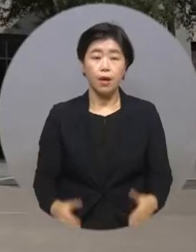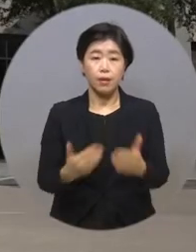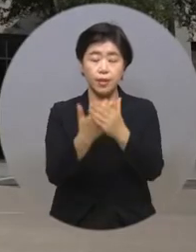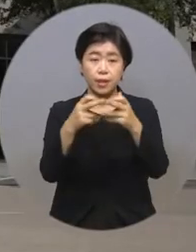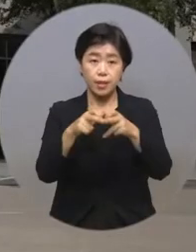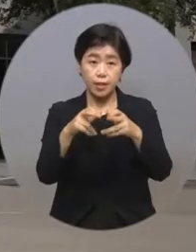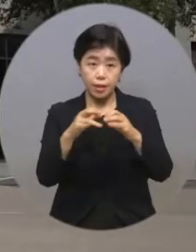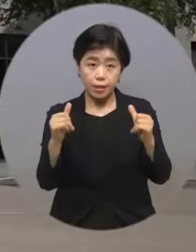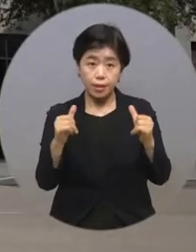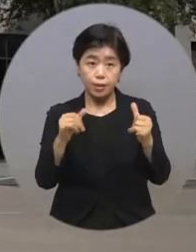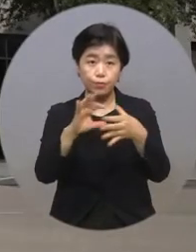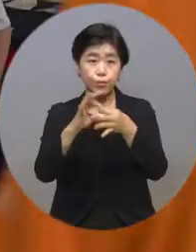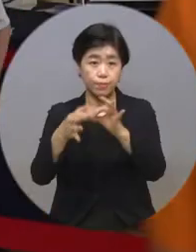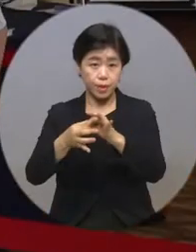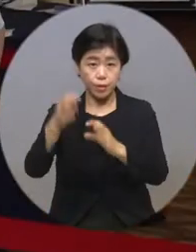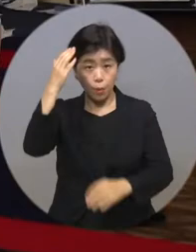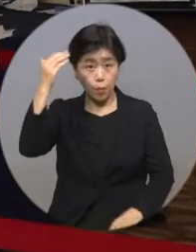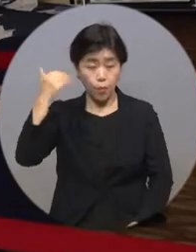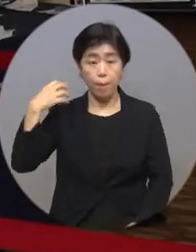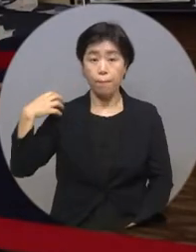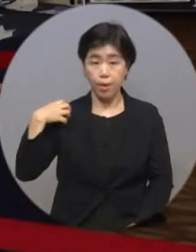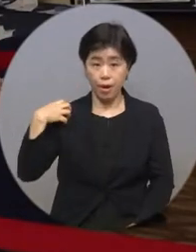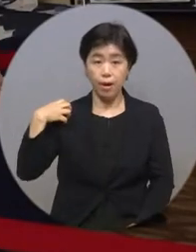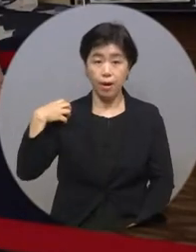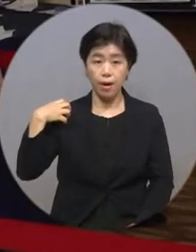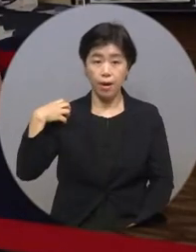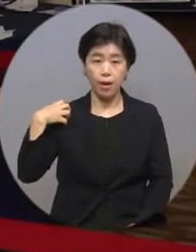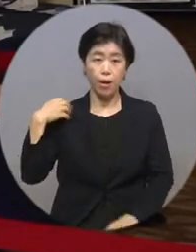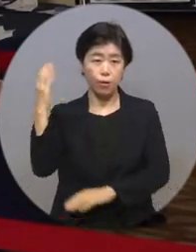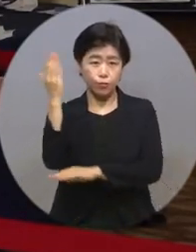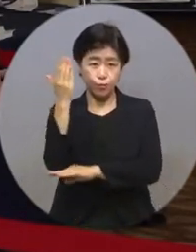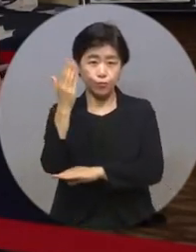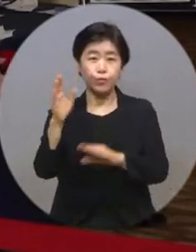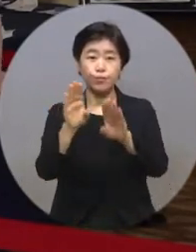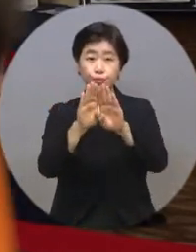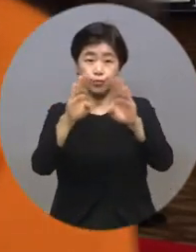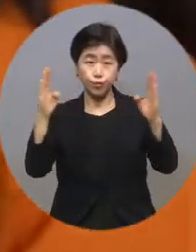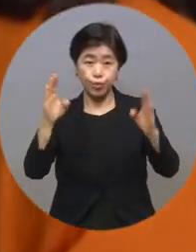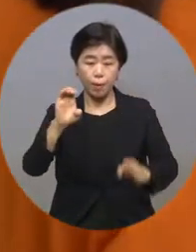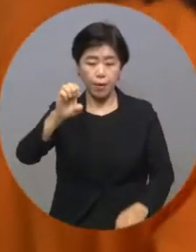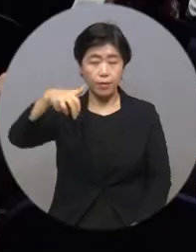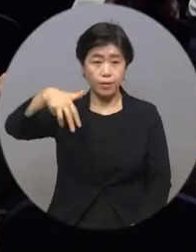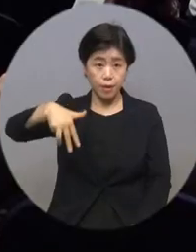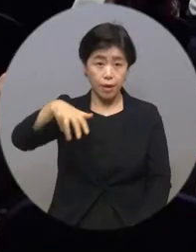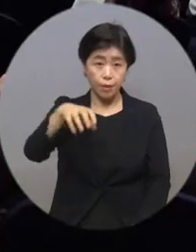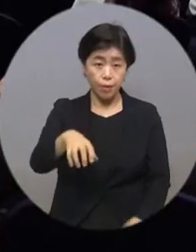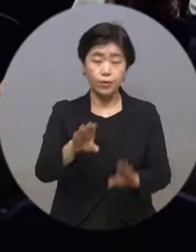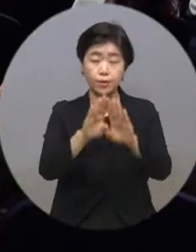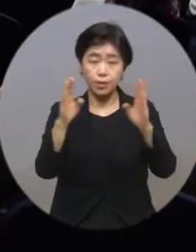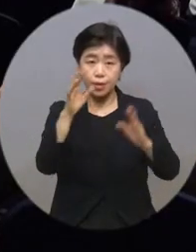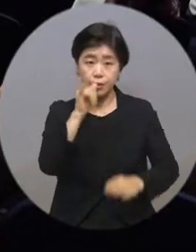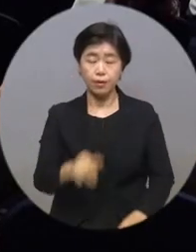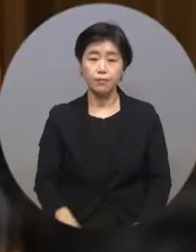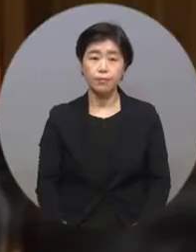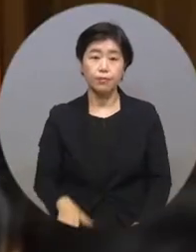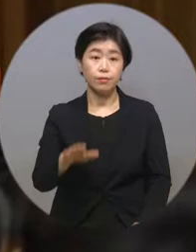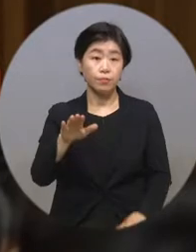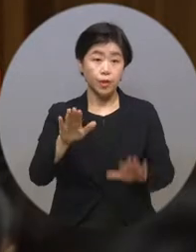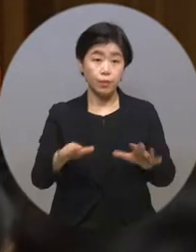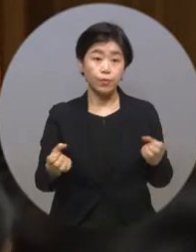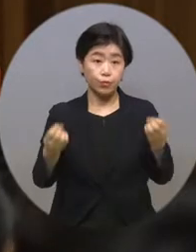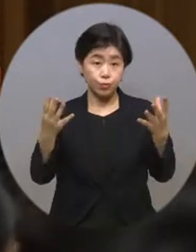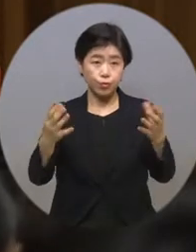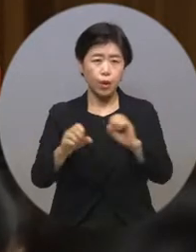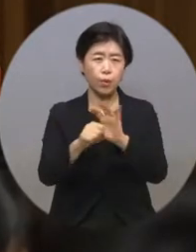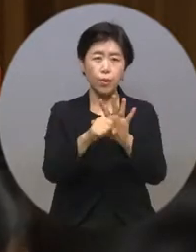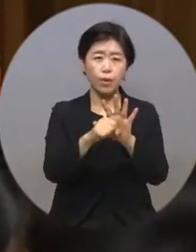스페셜 뮤직 앤 아트 페스티벌이 이용훈 회장의 개회사로 평창 알펜시아 리조트에서 시작했습니다. 이번 축제는 코로나19로 인해 2년간